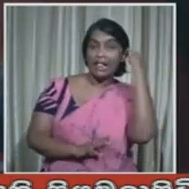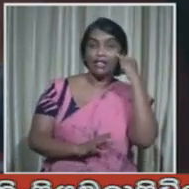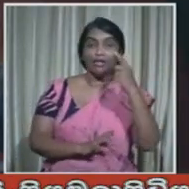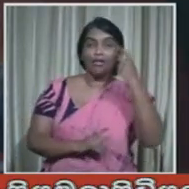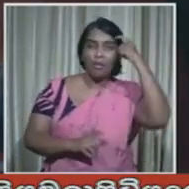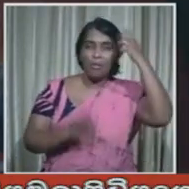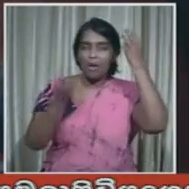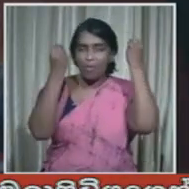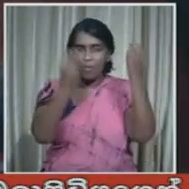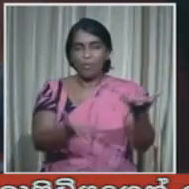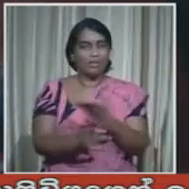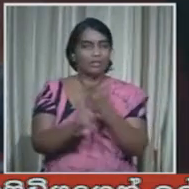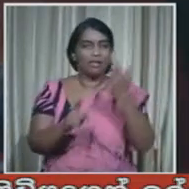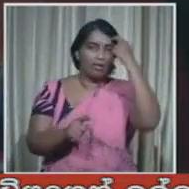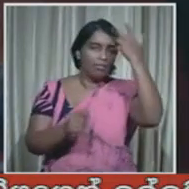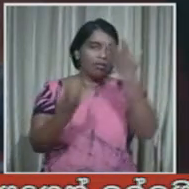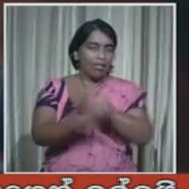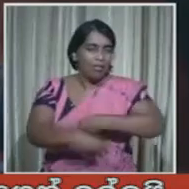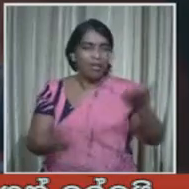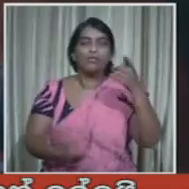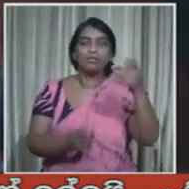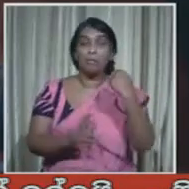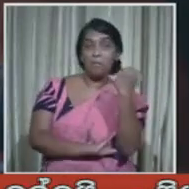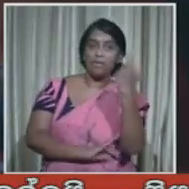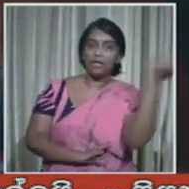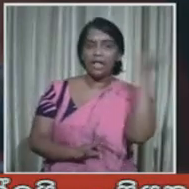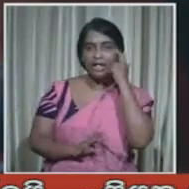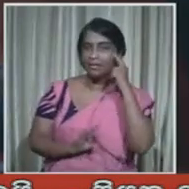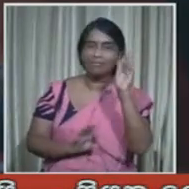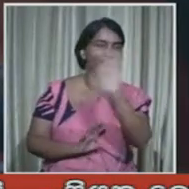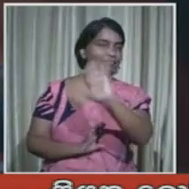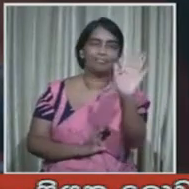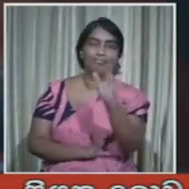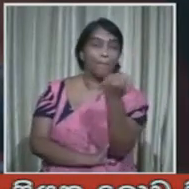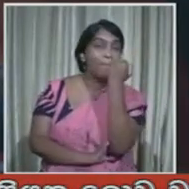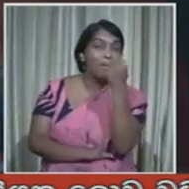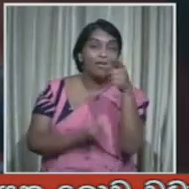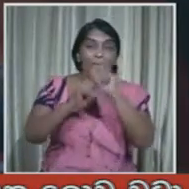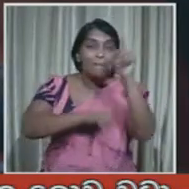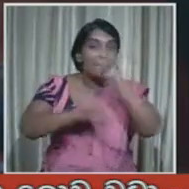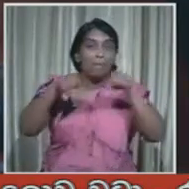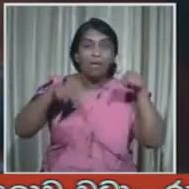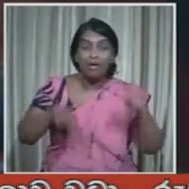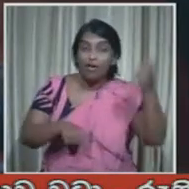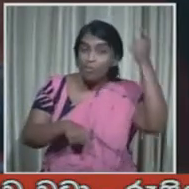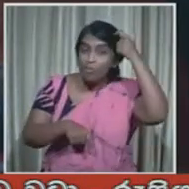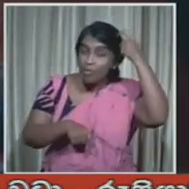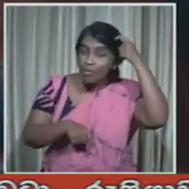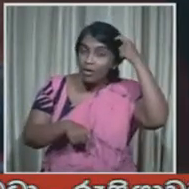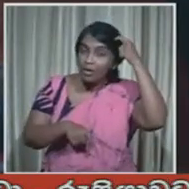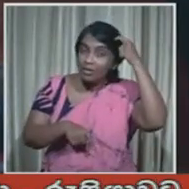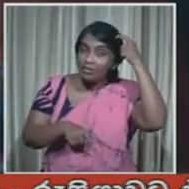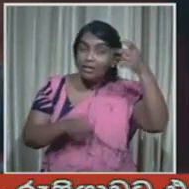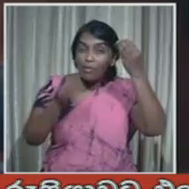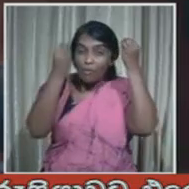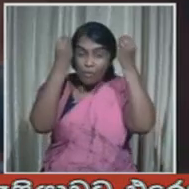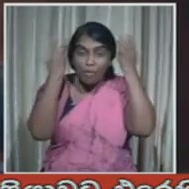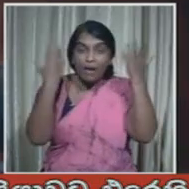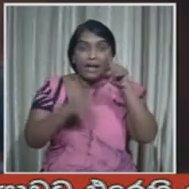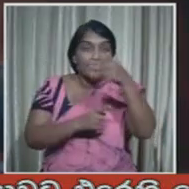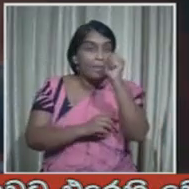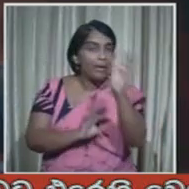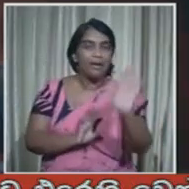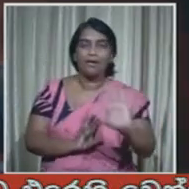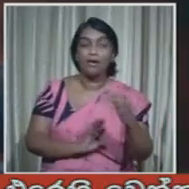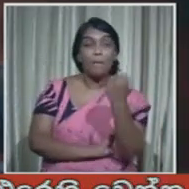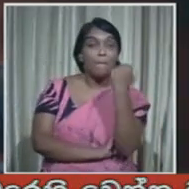වලුගඩි මේ හිස් වලුගඩි 32 තමයි බලය කියලා හිතුවා නෑ බලය කියන්නේ මේ පාර්ලිමේන්තුවේ පොලු හිස් ඔලුගෙඩි 150 නෙවෙයි